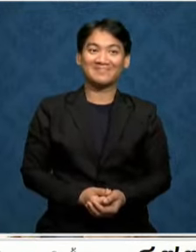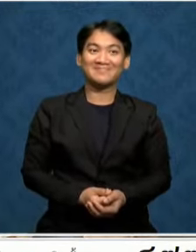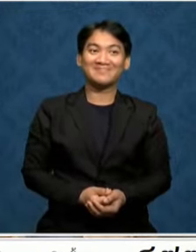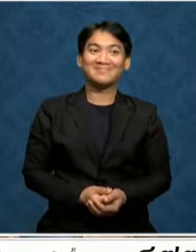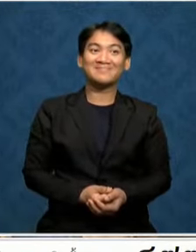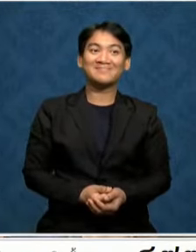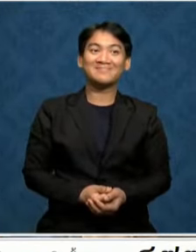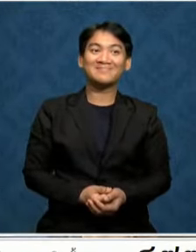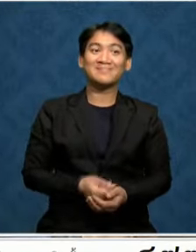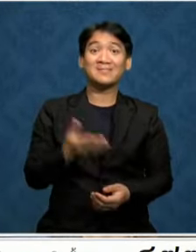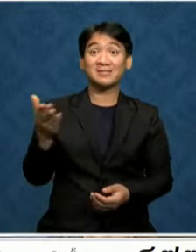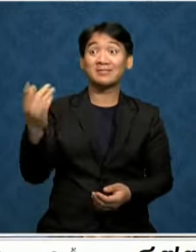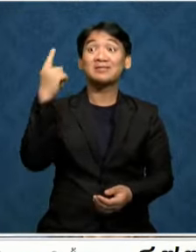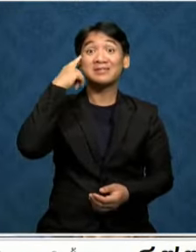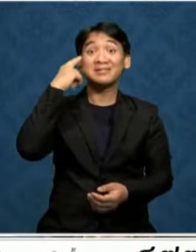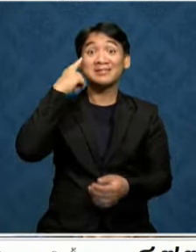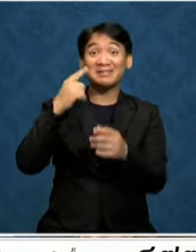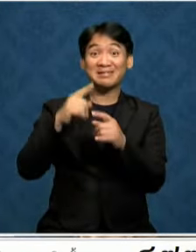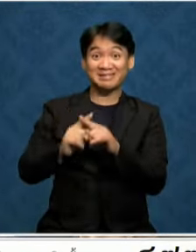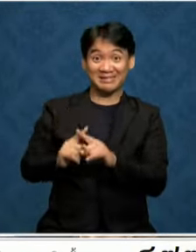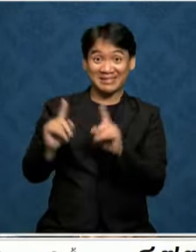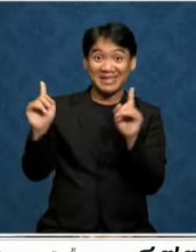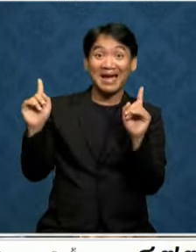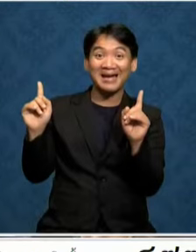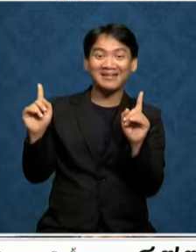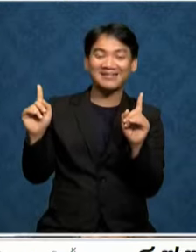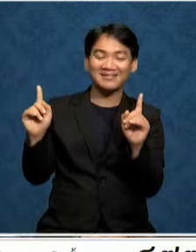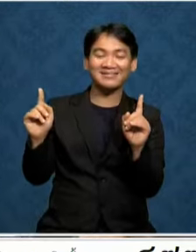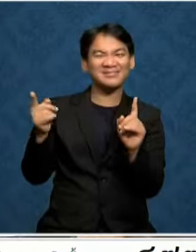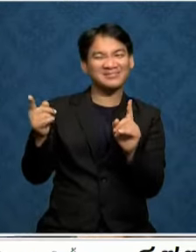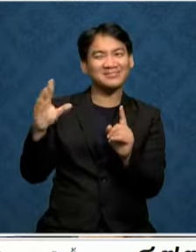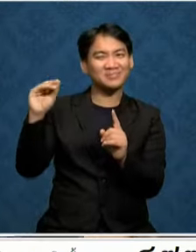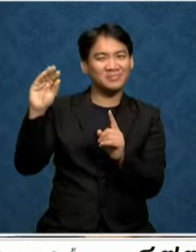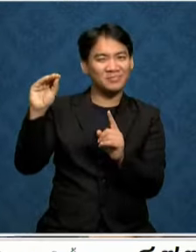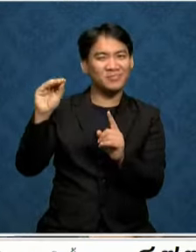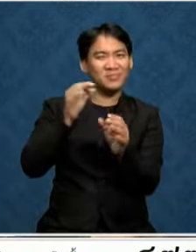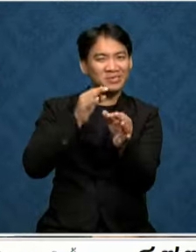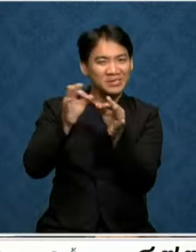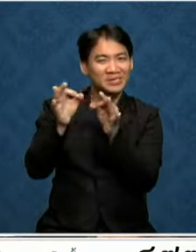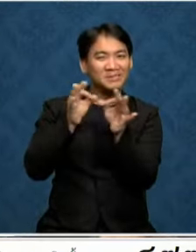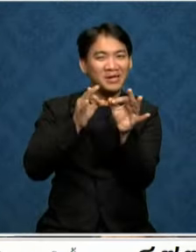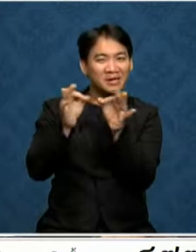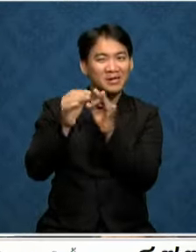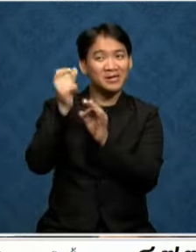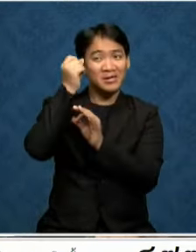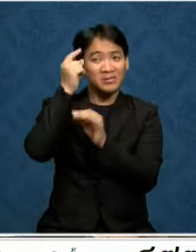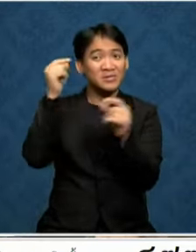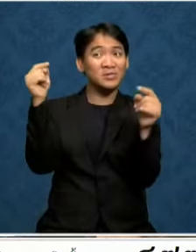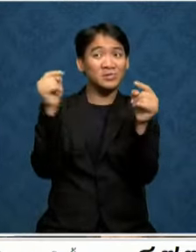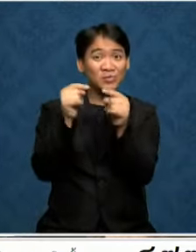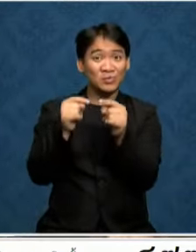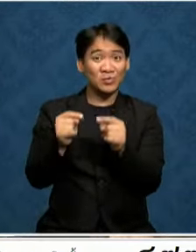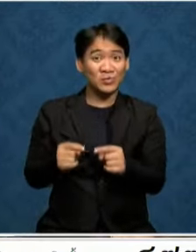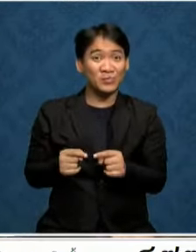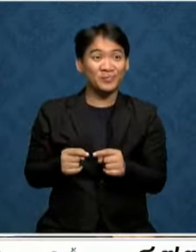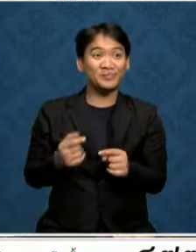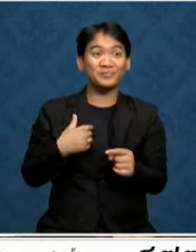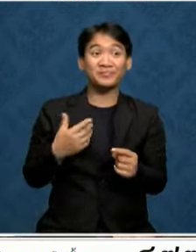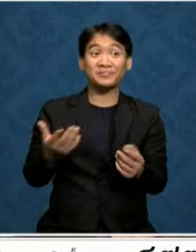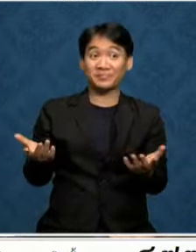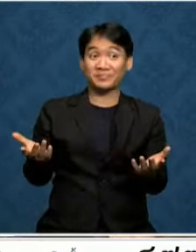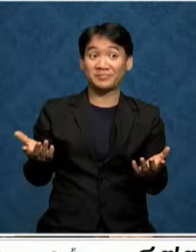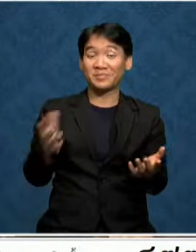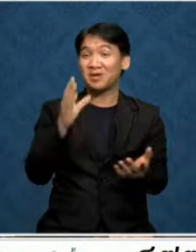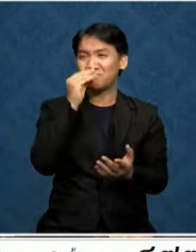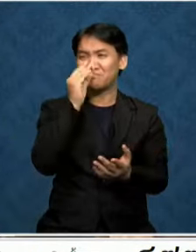ความเห็นคัดค้านได้อภิปรายนะครับจะได้สร้างความเข้าใจที่ตรงกันแล้วหวังว่าจะโน้มน้าวเป็นครั้งสุดท้ายครับว่า